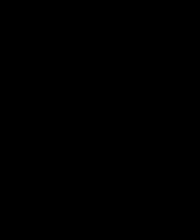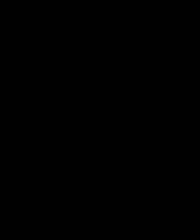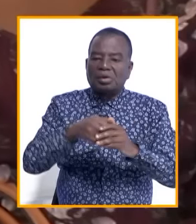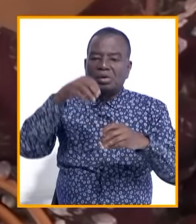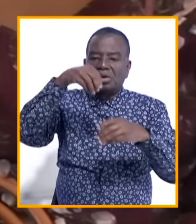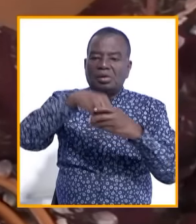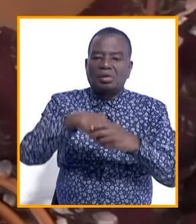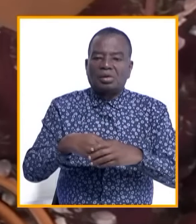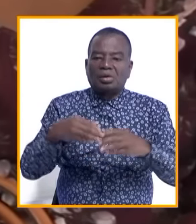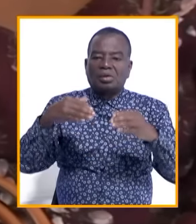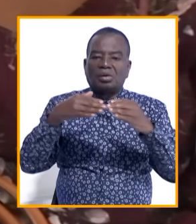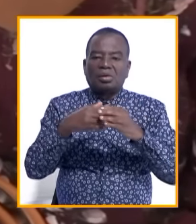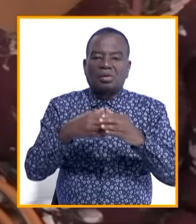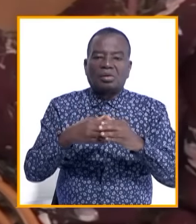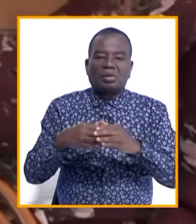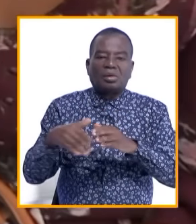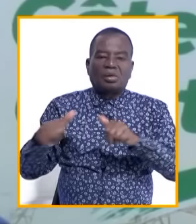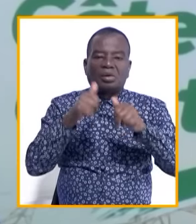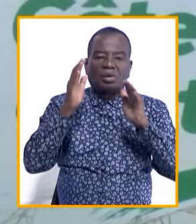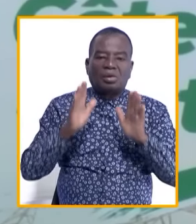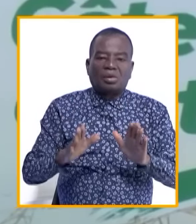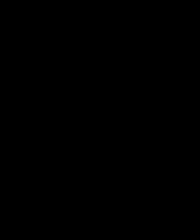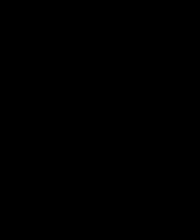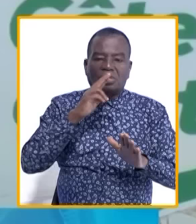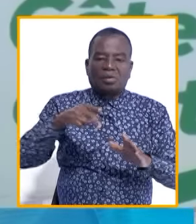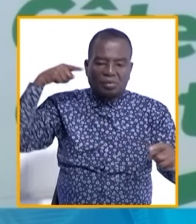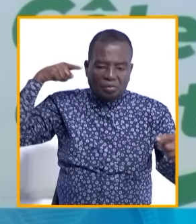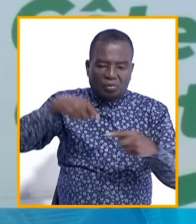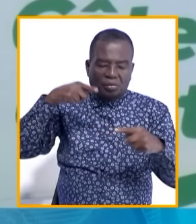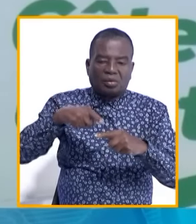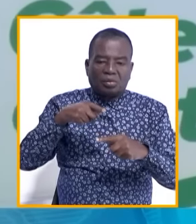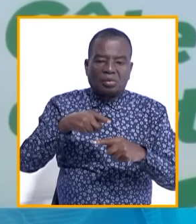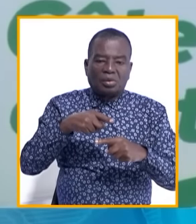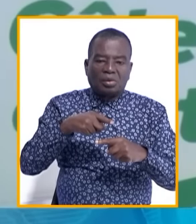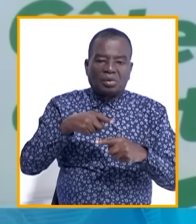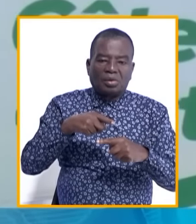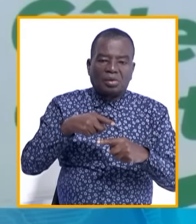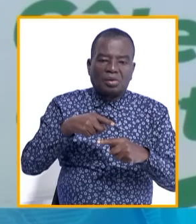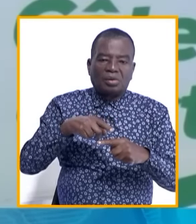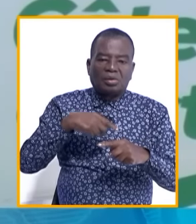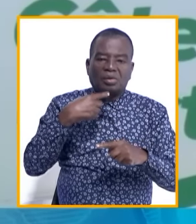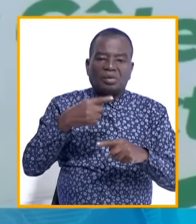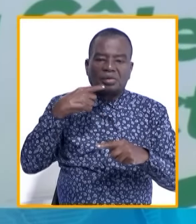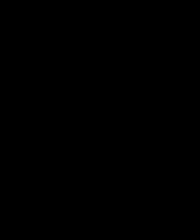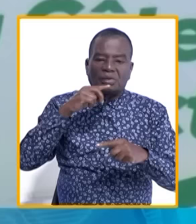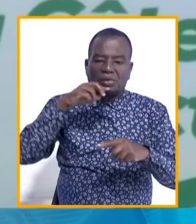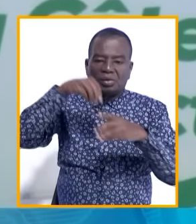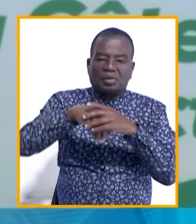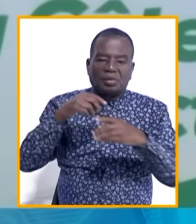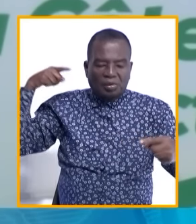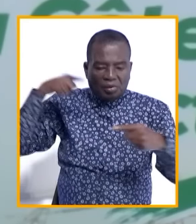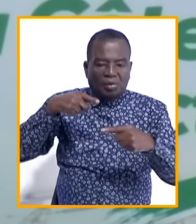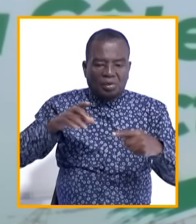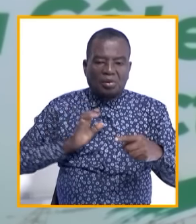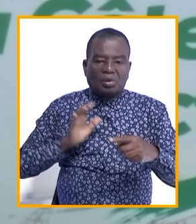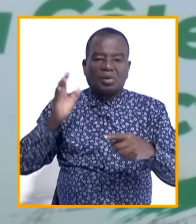hydroélectrique Soubré. Les acteurs seront combattus, les complices seront